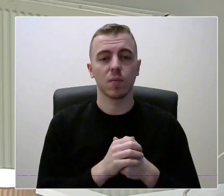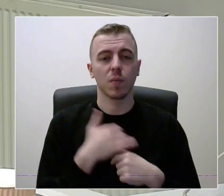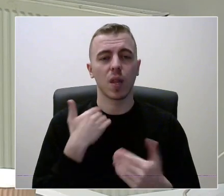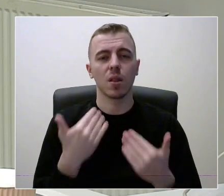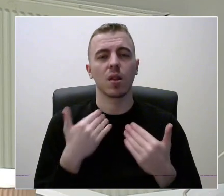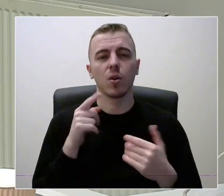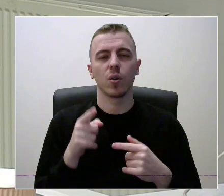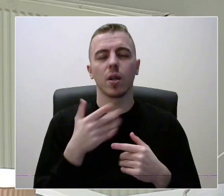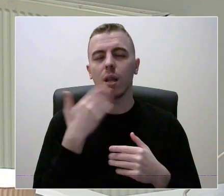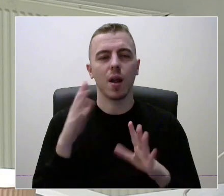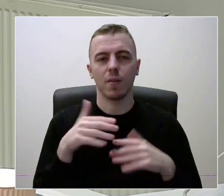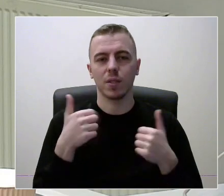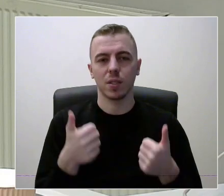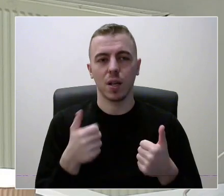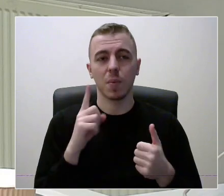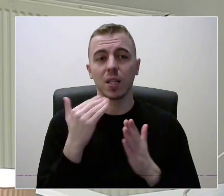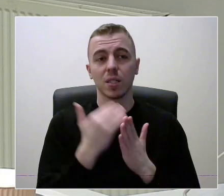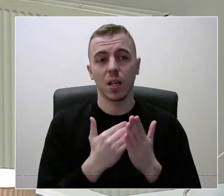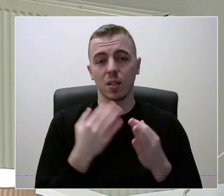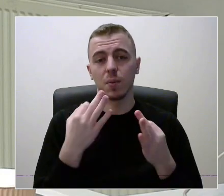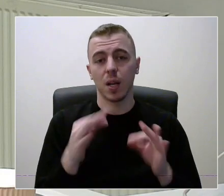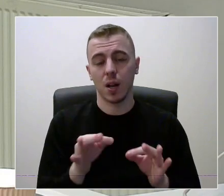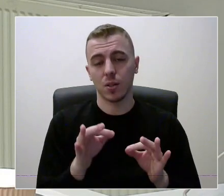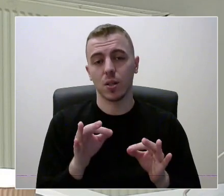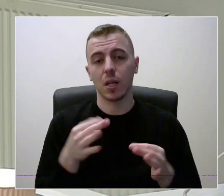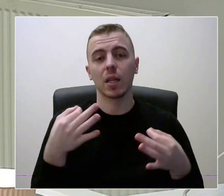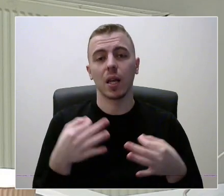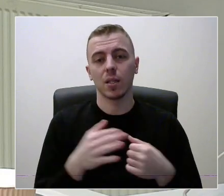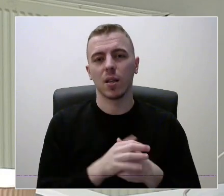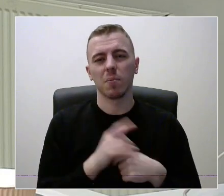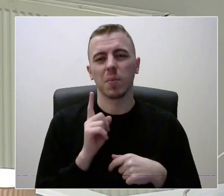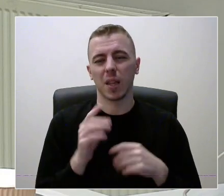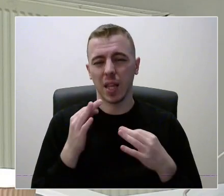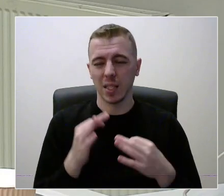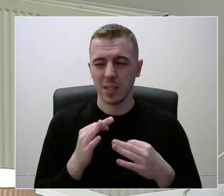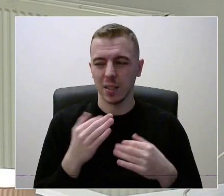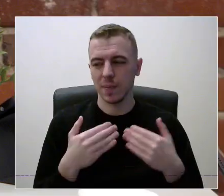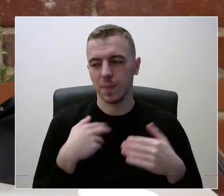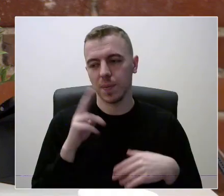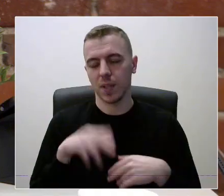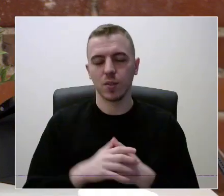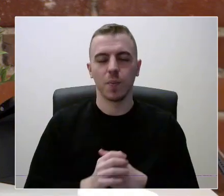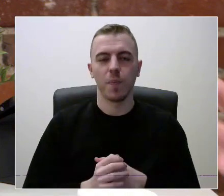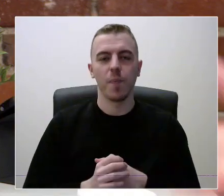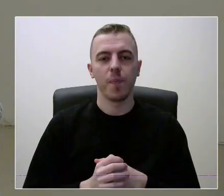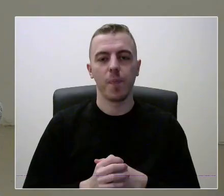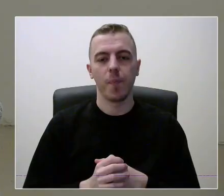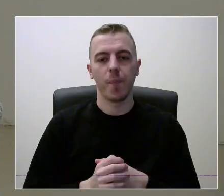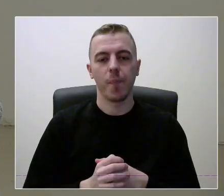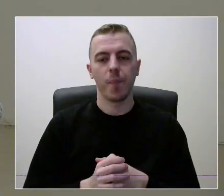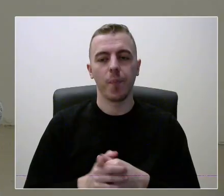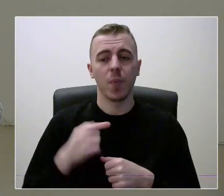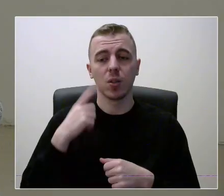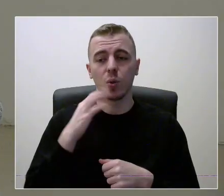nėra viskas gerai, bet įstatymai tai leidžia, tai yra teisėta. Bet ar tai teisinga iki galo? Klausimas. Aš tik noriu paminėti, čia gerąją